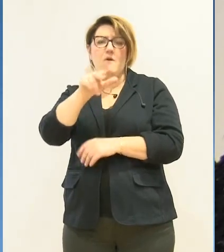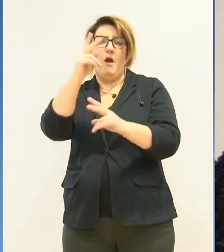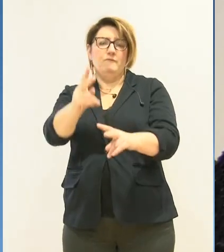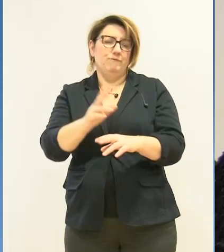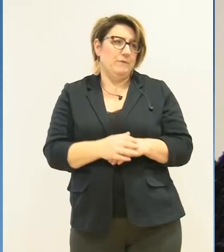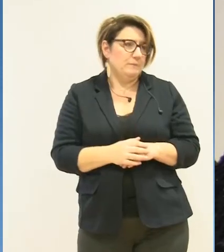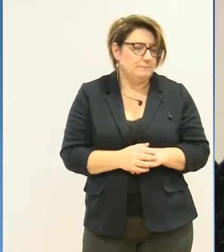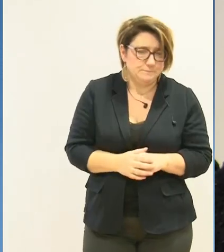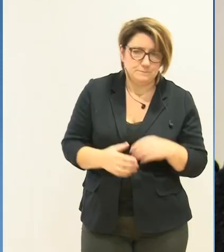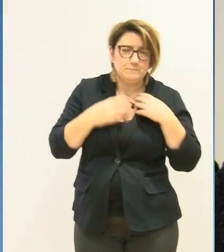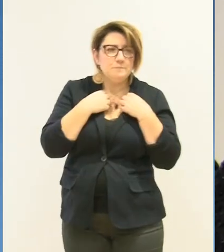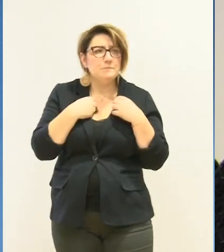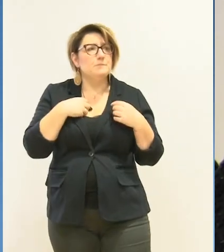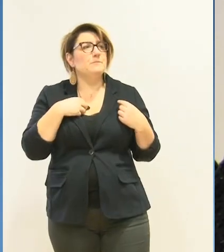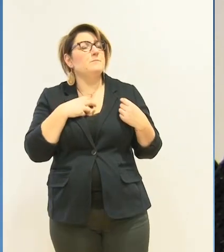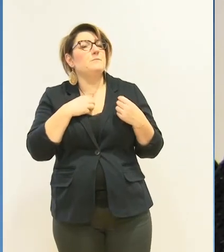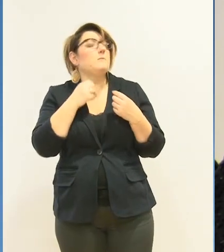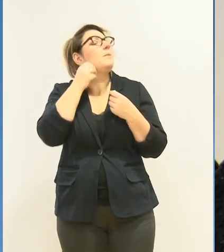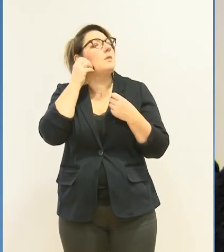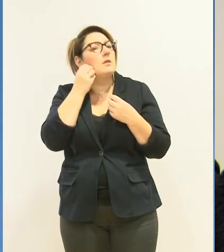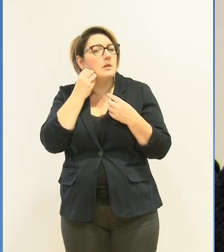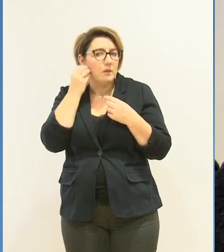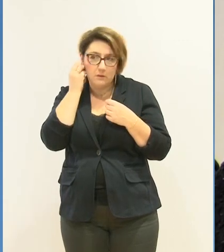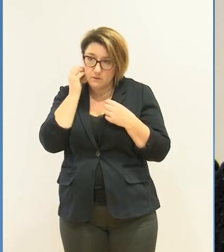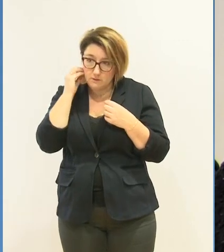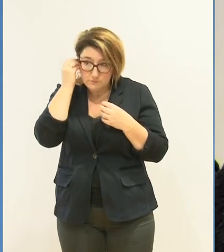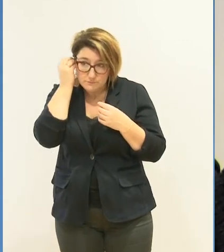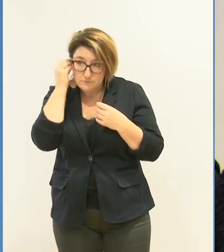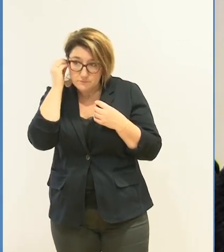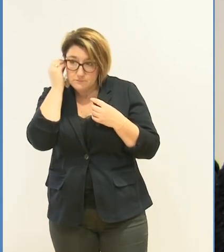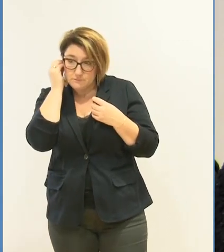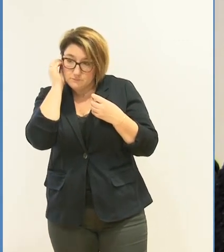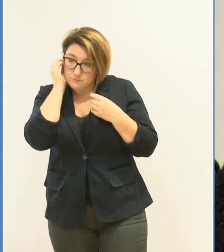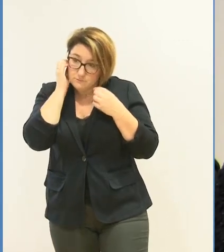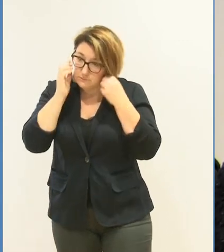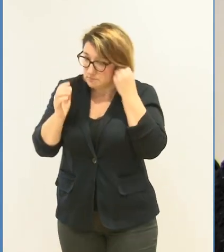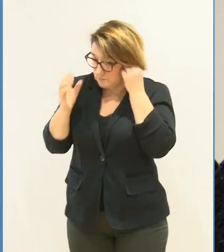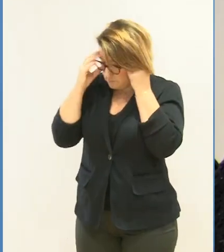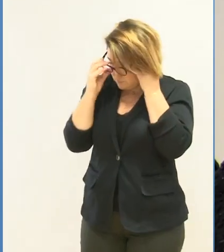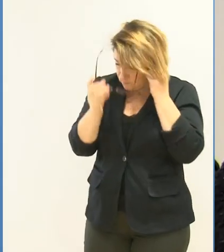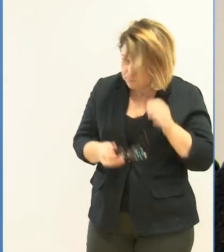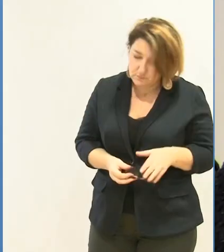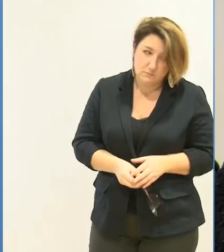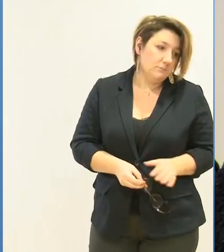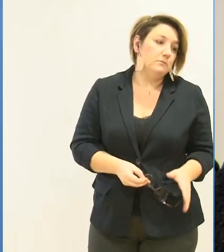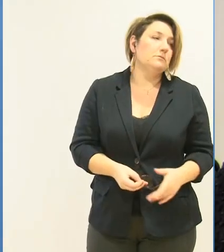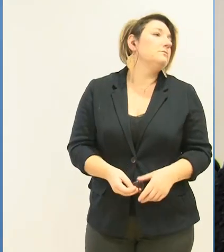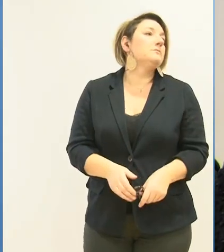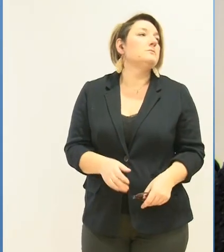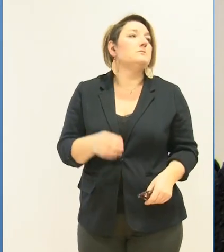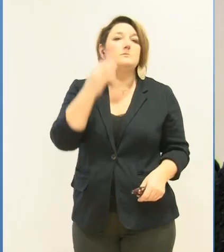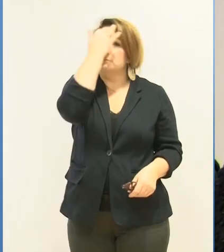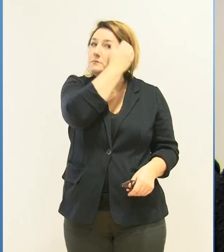yassia bernadette richard finaux guy tu cher à nous